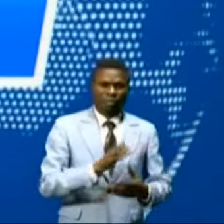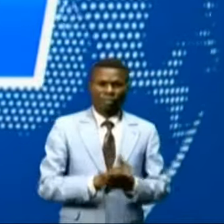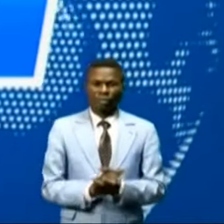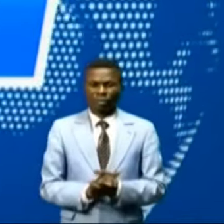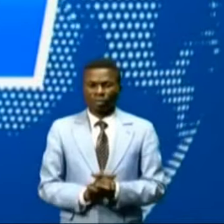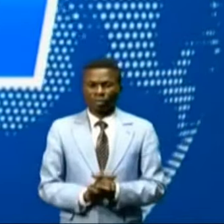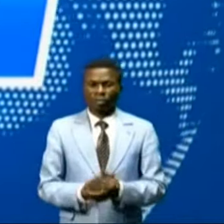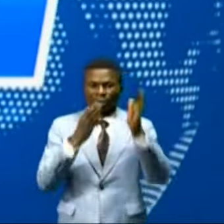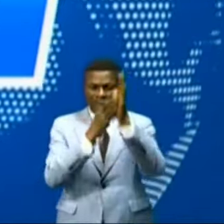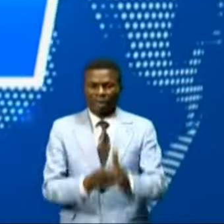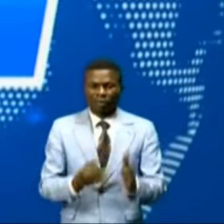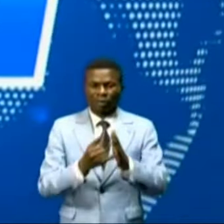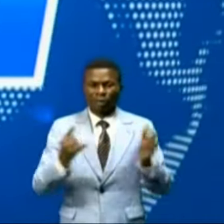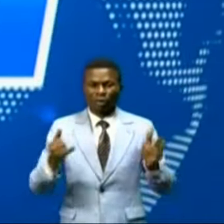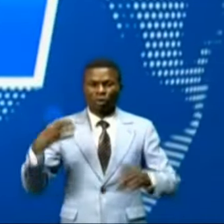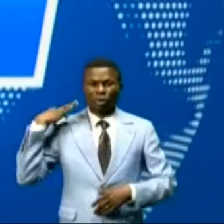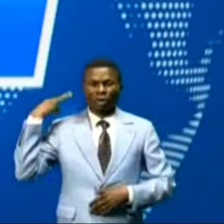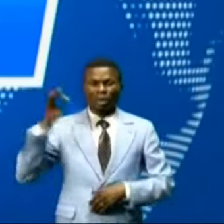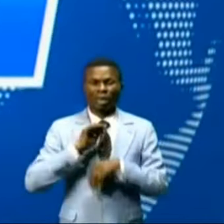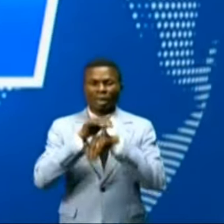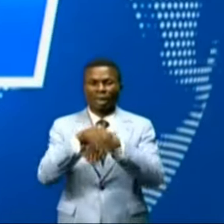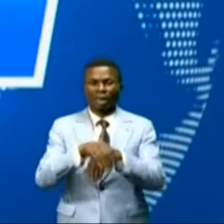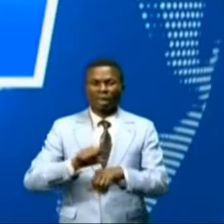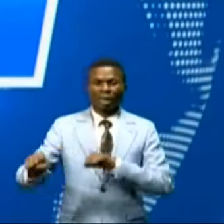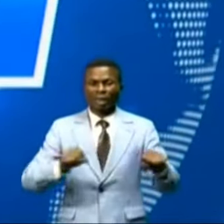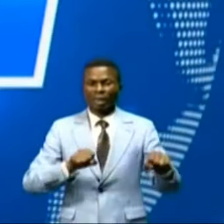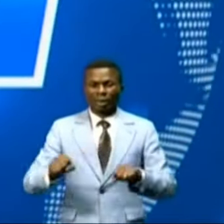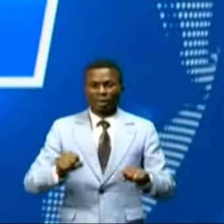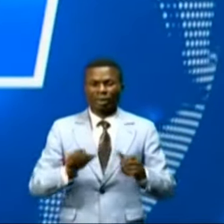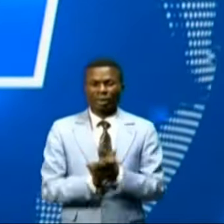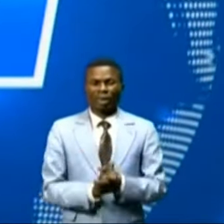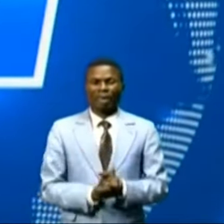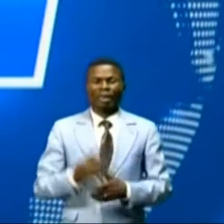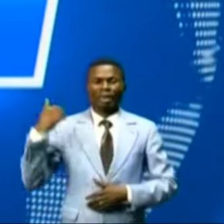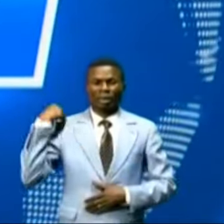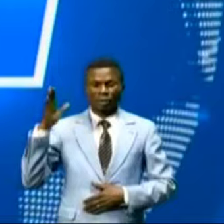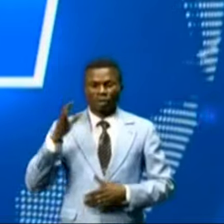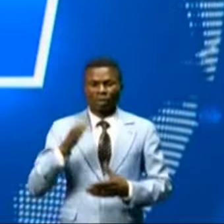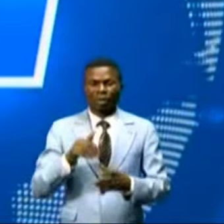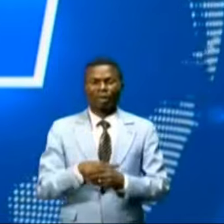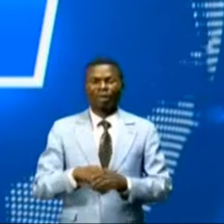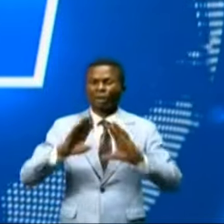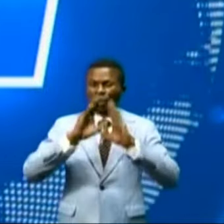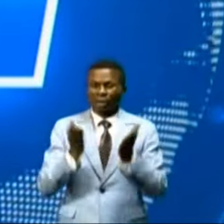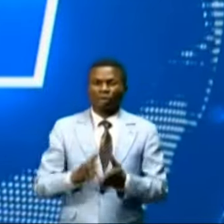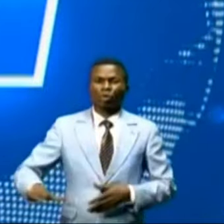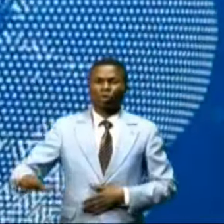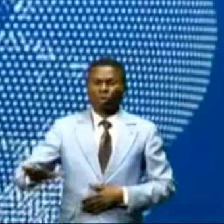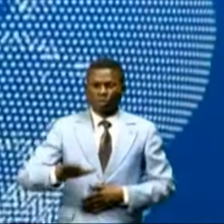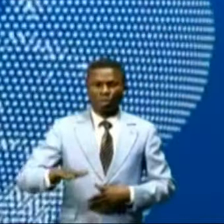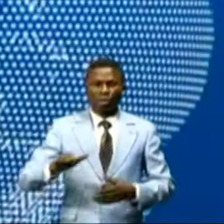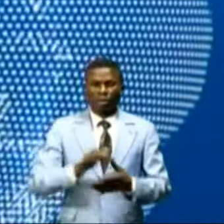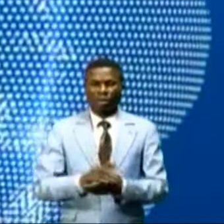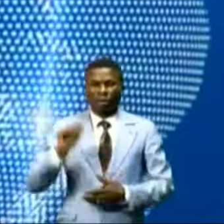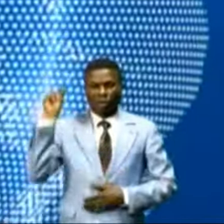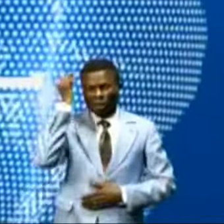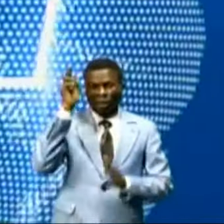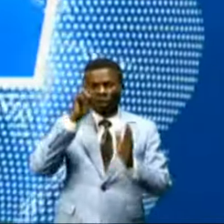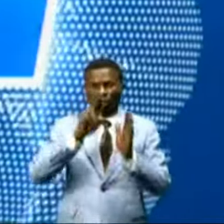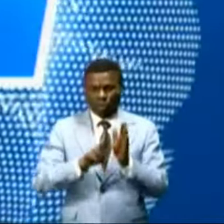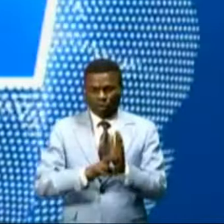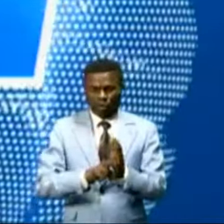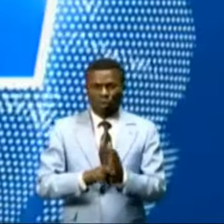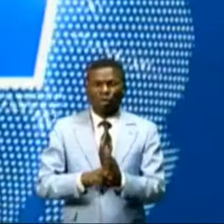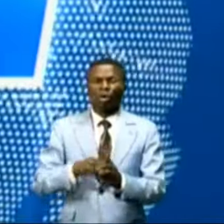Plus de 960 candidats ont participé à cette session ordinaire de l'examen d'État dans l'ensemble du pays. Le gouvernement s'est